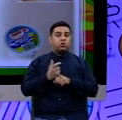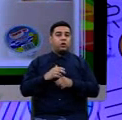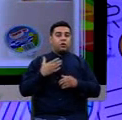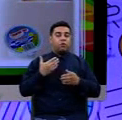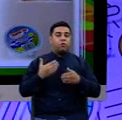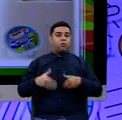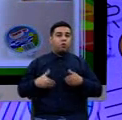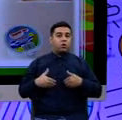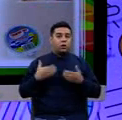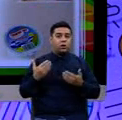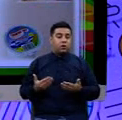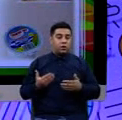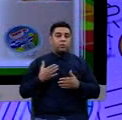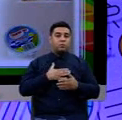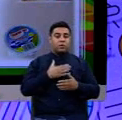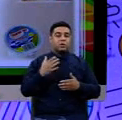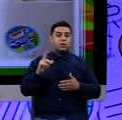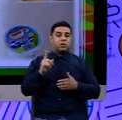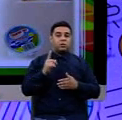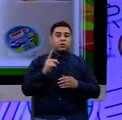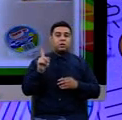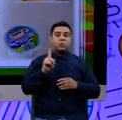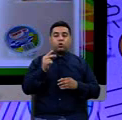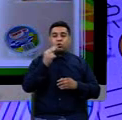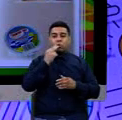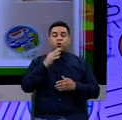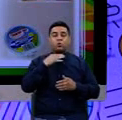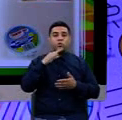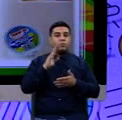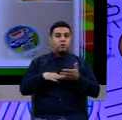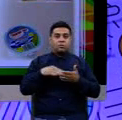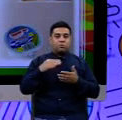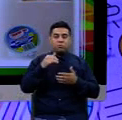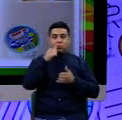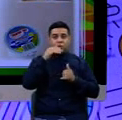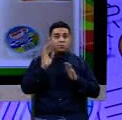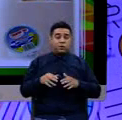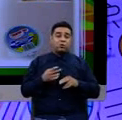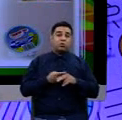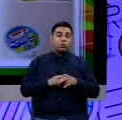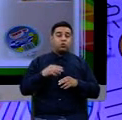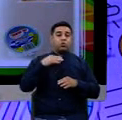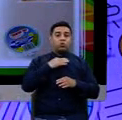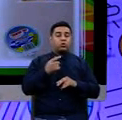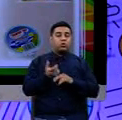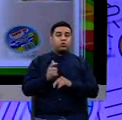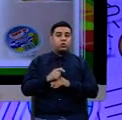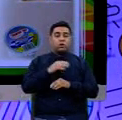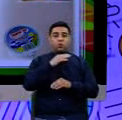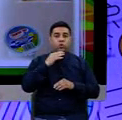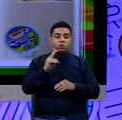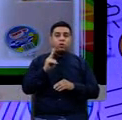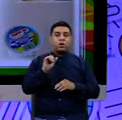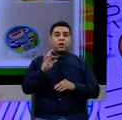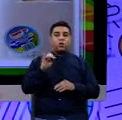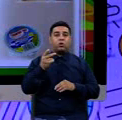foydali. Biz biron bir taomni go'shtsiz tasavvur qila olmaymiz. Chunki go'shtda juda ham ko'p